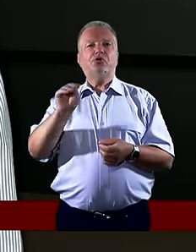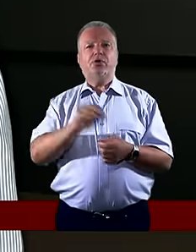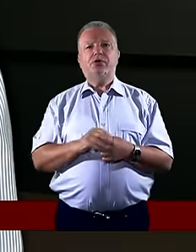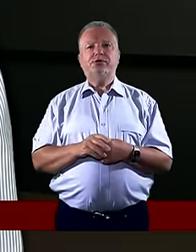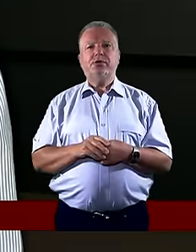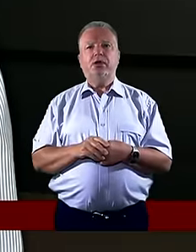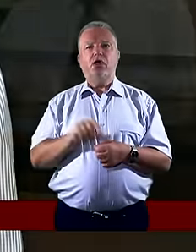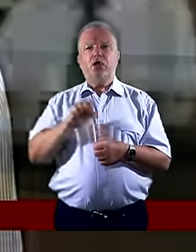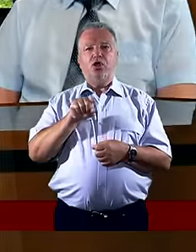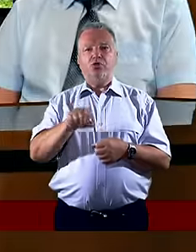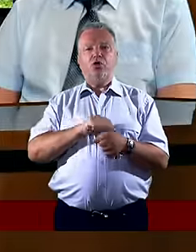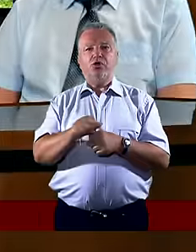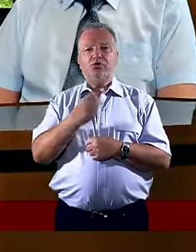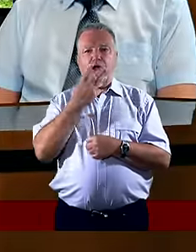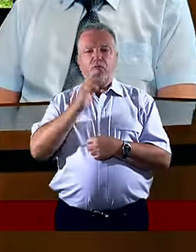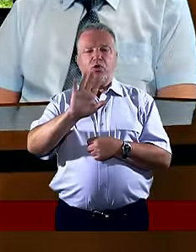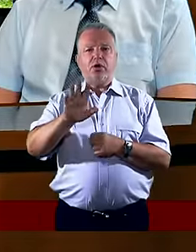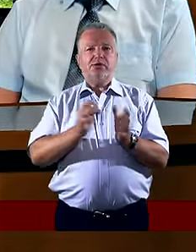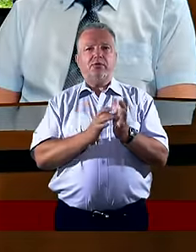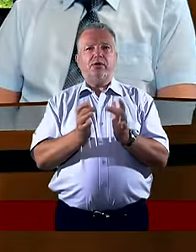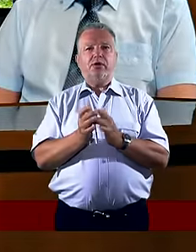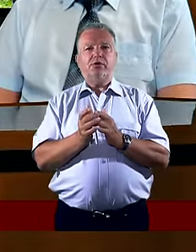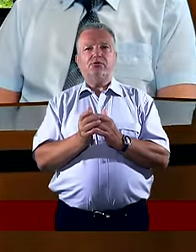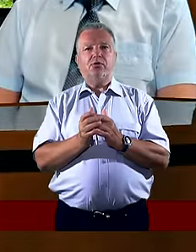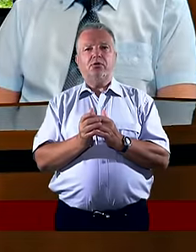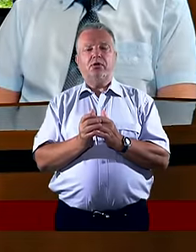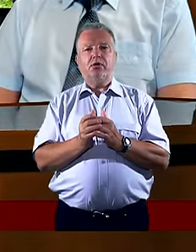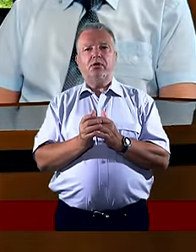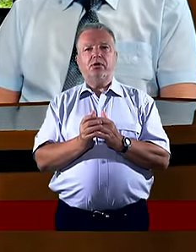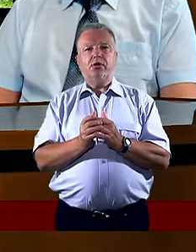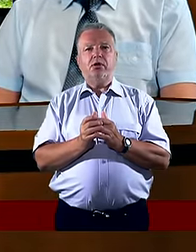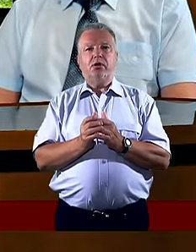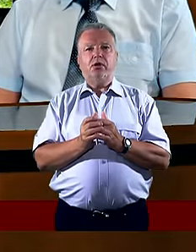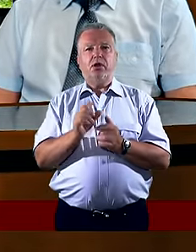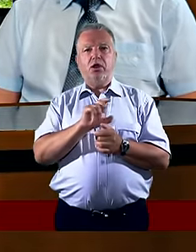Co jeszcze byśmy zawarli w tych słowach? To jest pokazywanie Jezusa. Ja się zastanawiam,